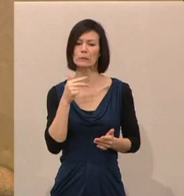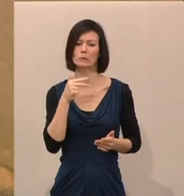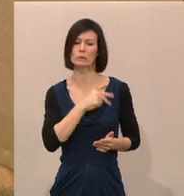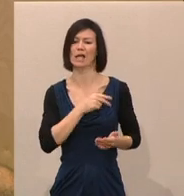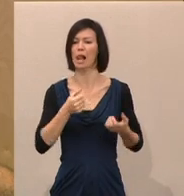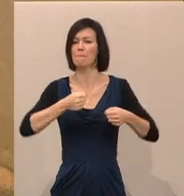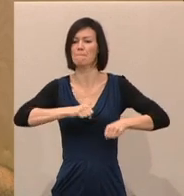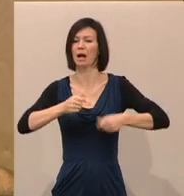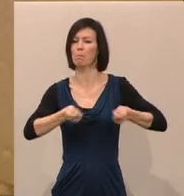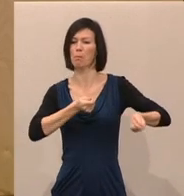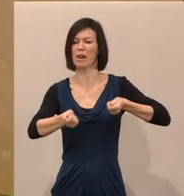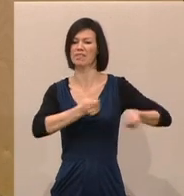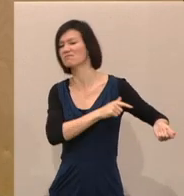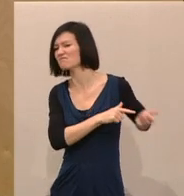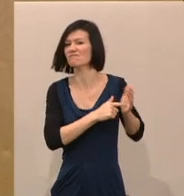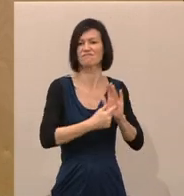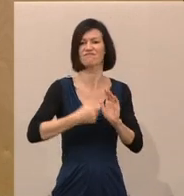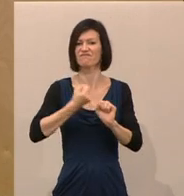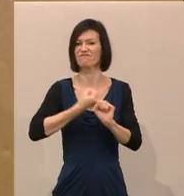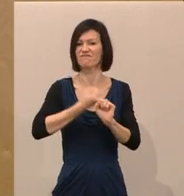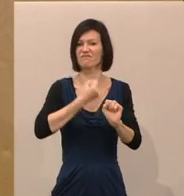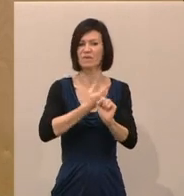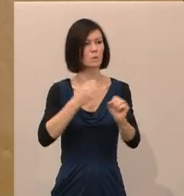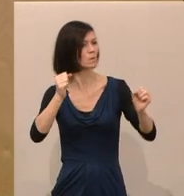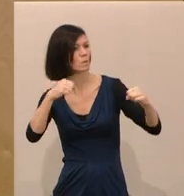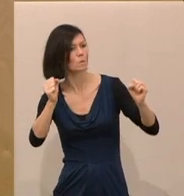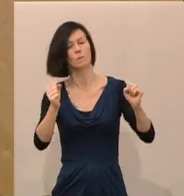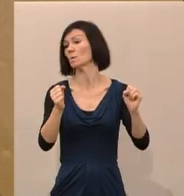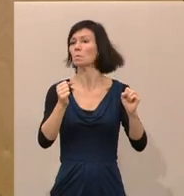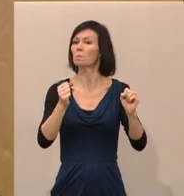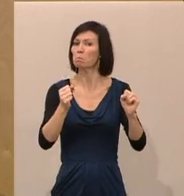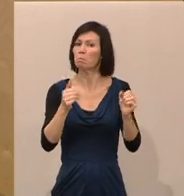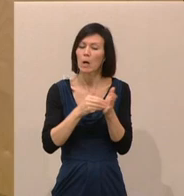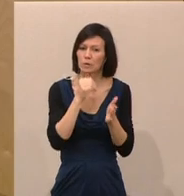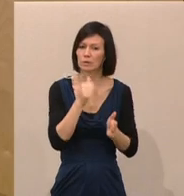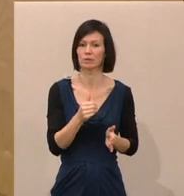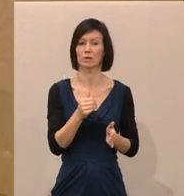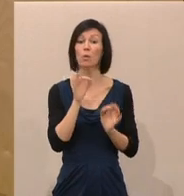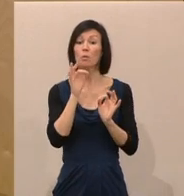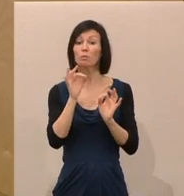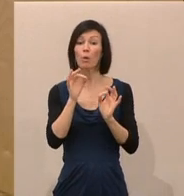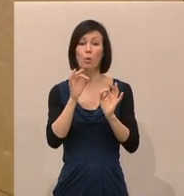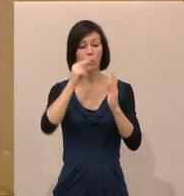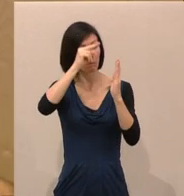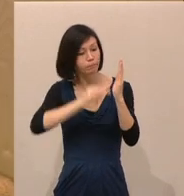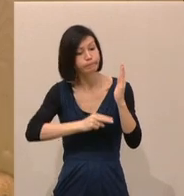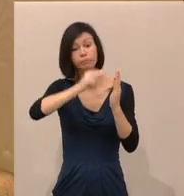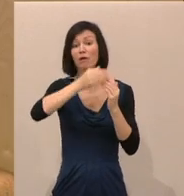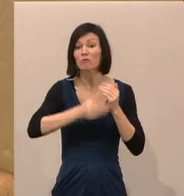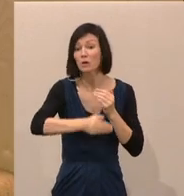Machtpolitik durchzusetzen. Usancen sind nicht mehr wichtig. Begutachtungsfristen gibt es kaum noch.